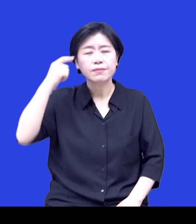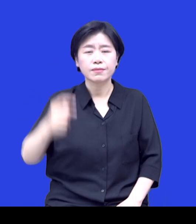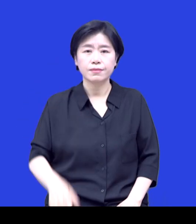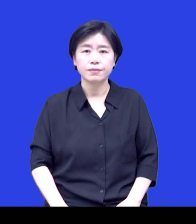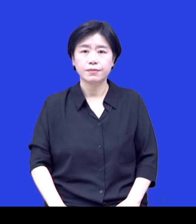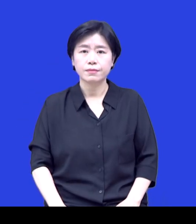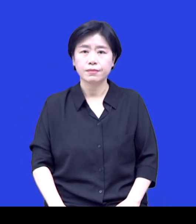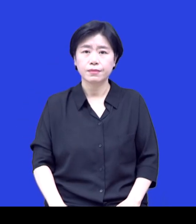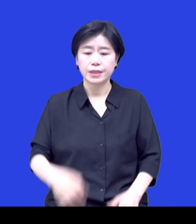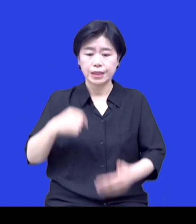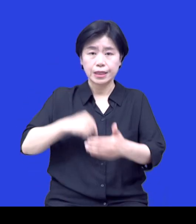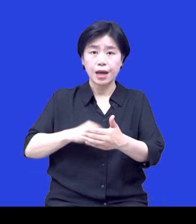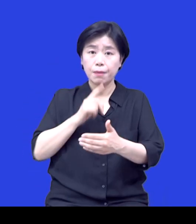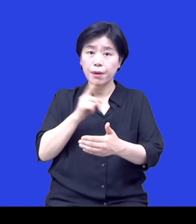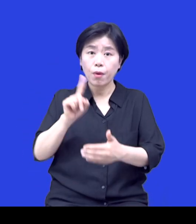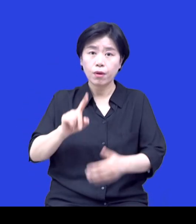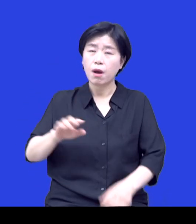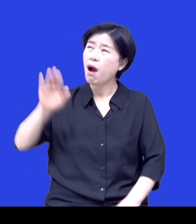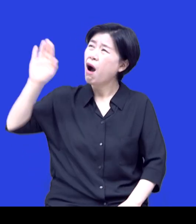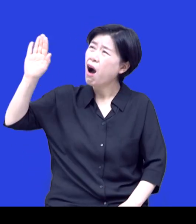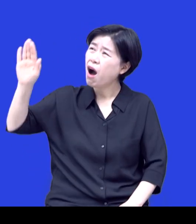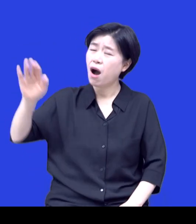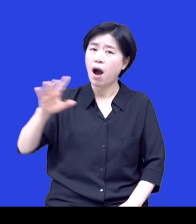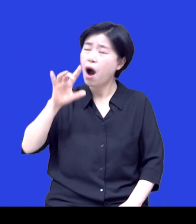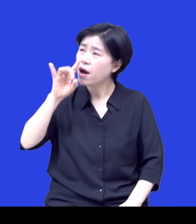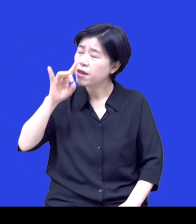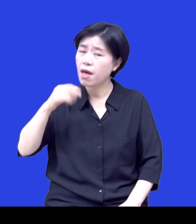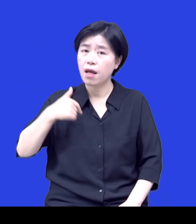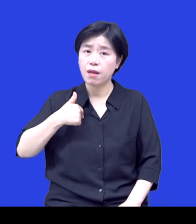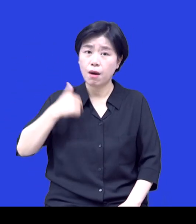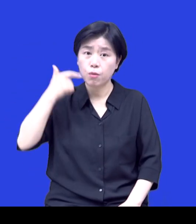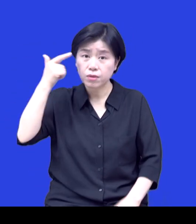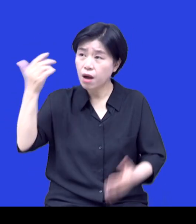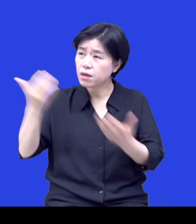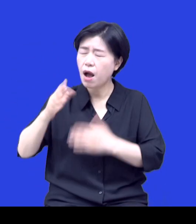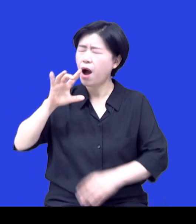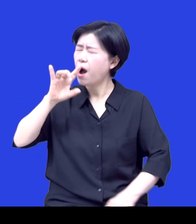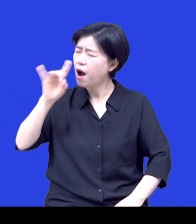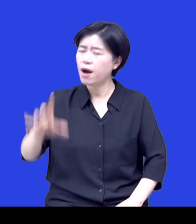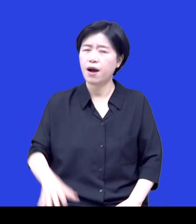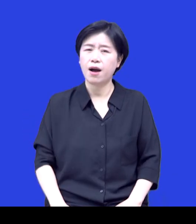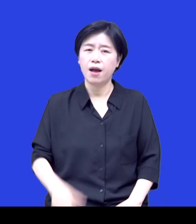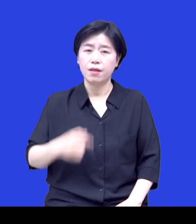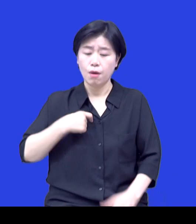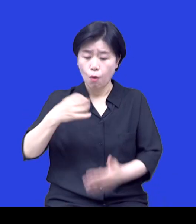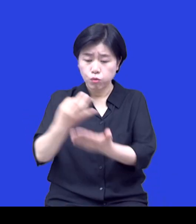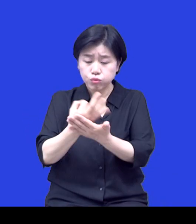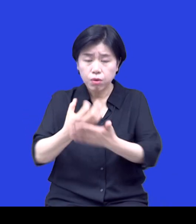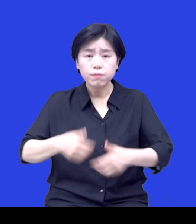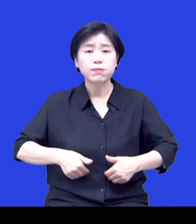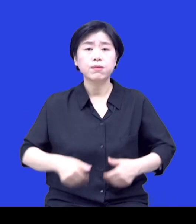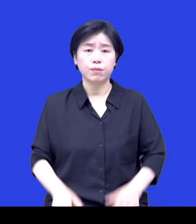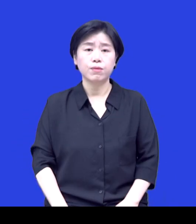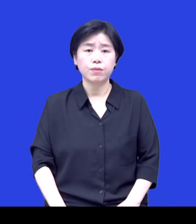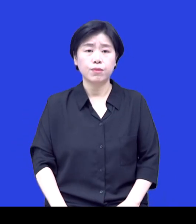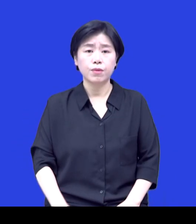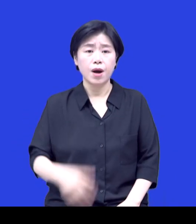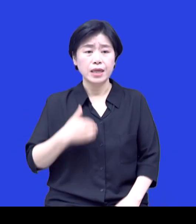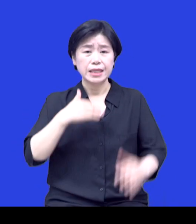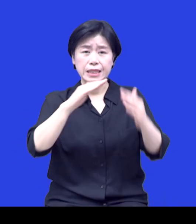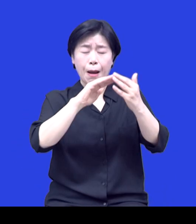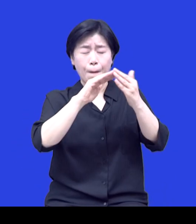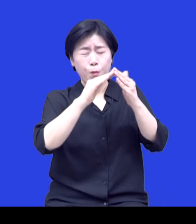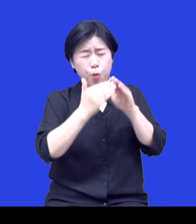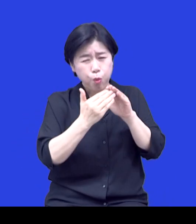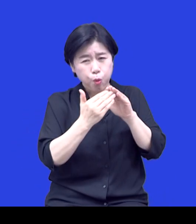하나님 그러면 안 됩니다. 예. 나마저 돈 못 벌면 안 됩니다. 네, 맞아요. 내가 우리 형도 그렇고 이 네, 네. 가난한 집안 일으켜야